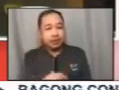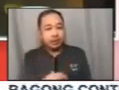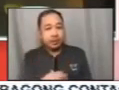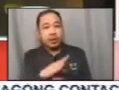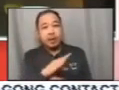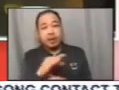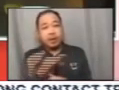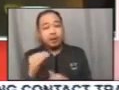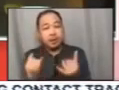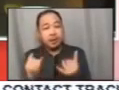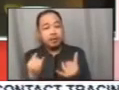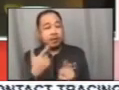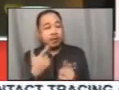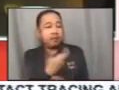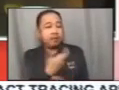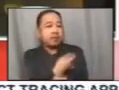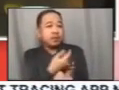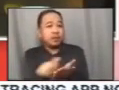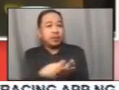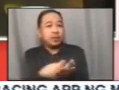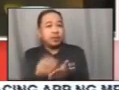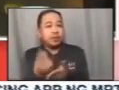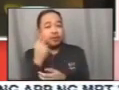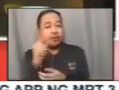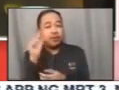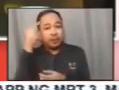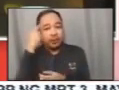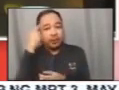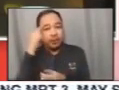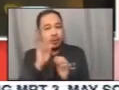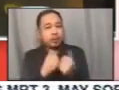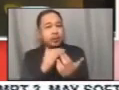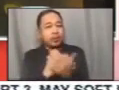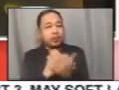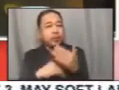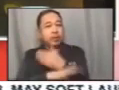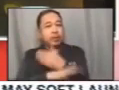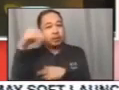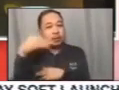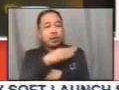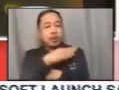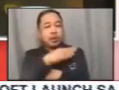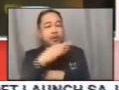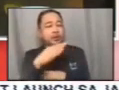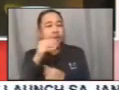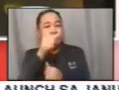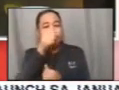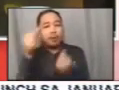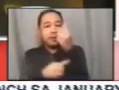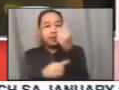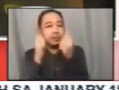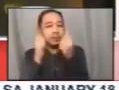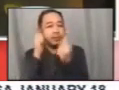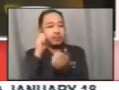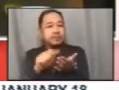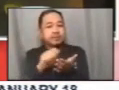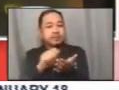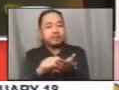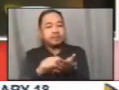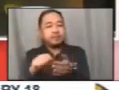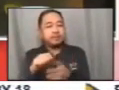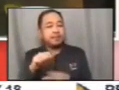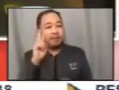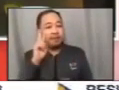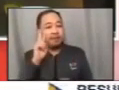efficacy. At medyo mahal po. Oo. Yusek. Alam mo, Aldo, ang negotiations